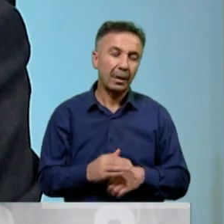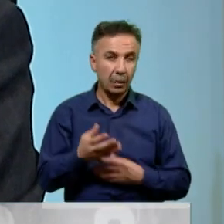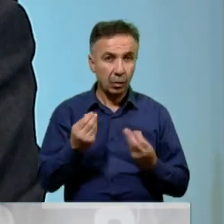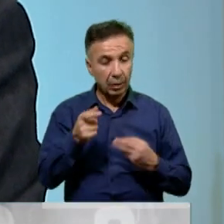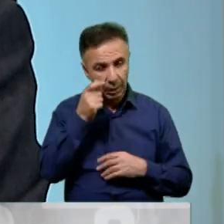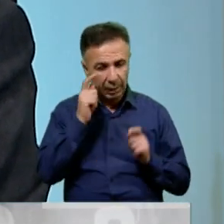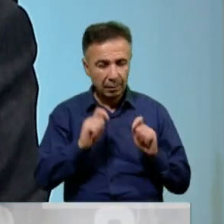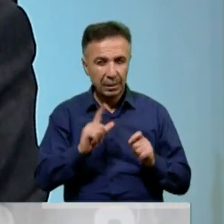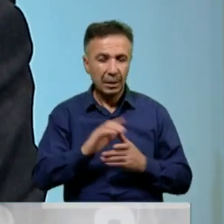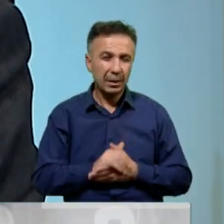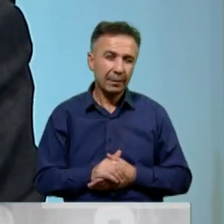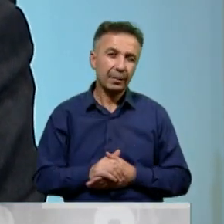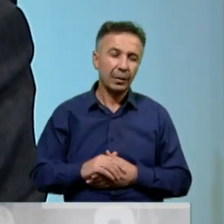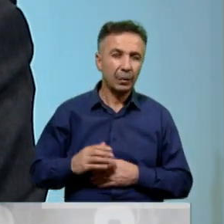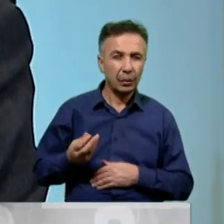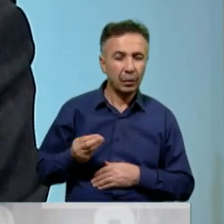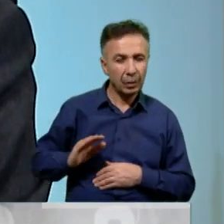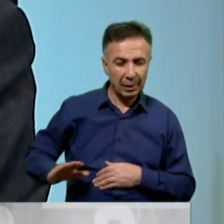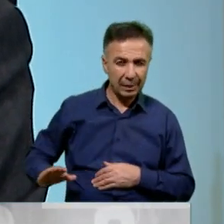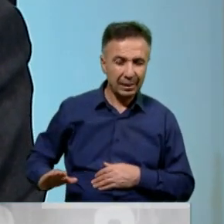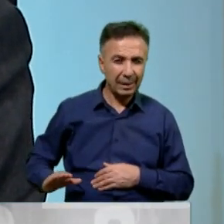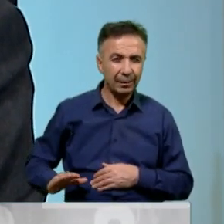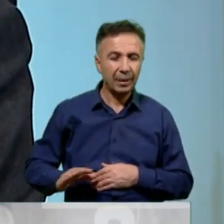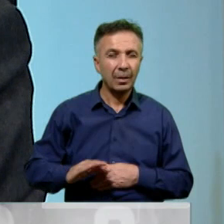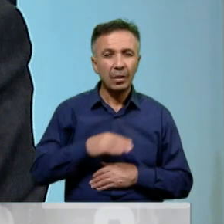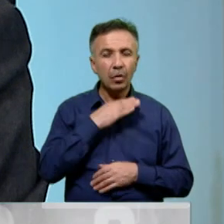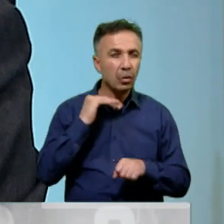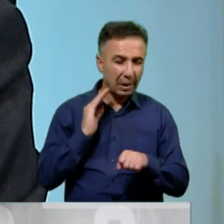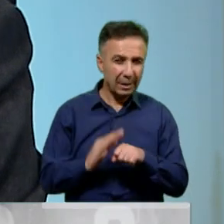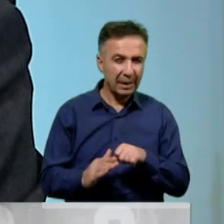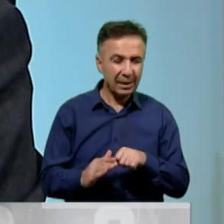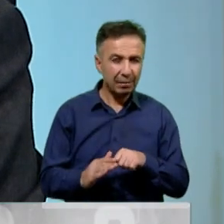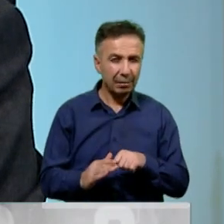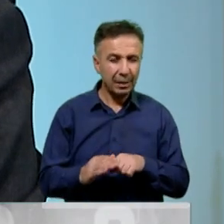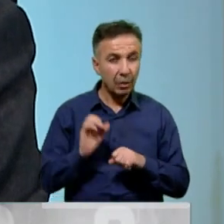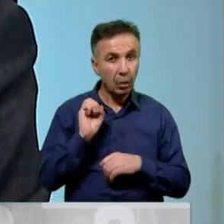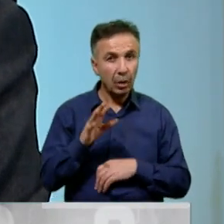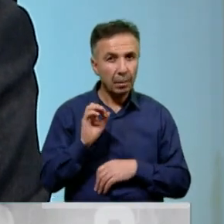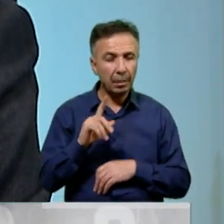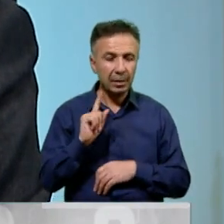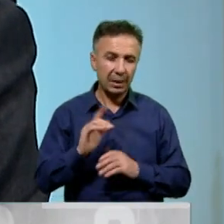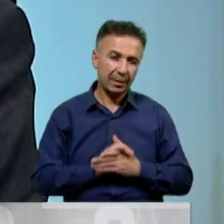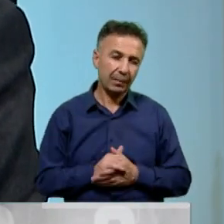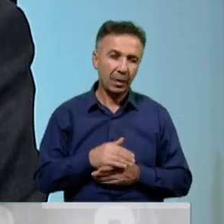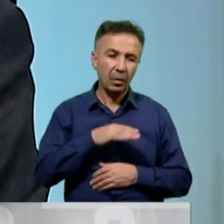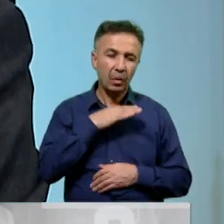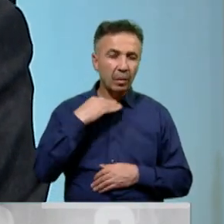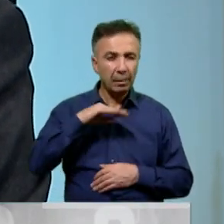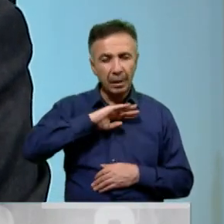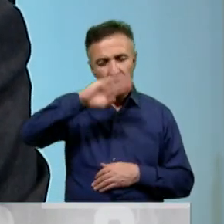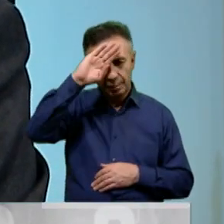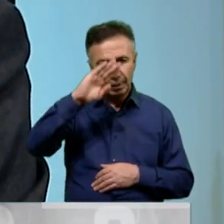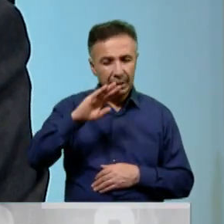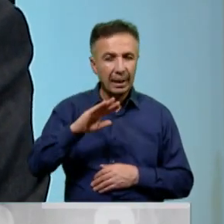edilmeli. Yavrularınıza da kurban ibadetini öğretmeniz gerekiyor. Bu neyle mümkün olacak? Kurban bayramında evinize